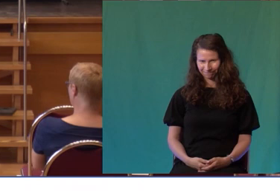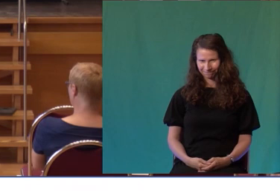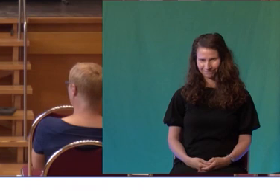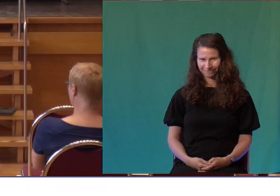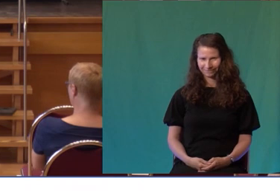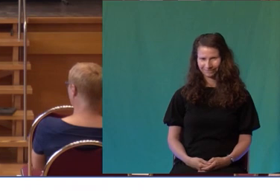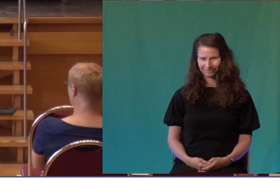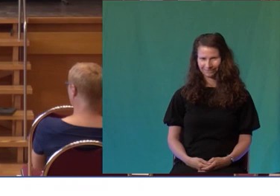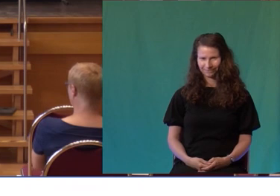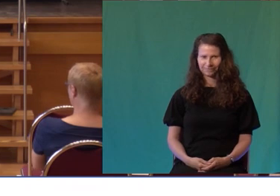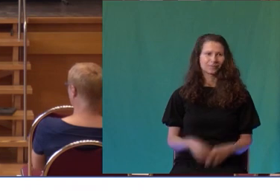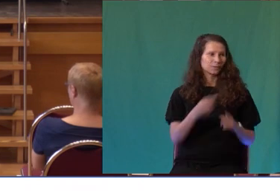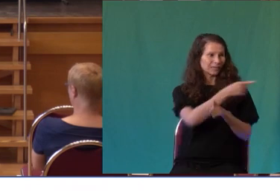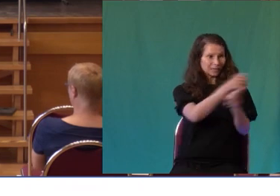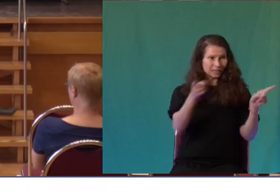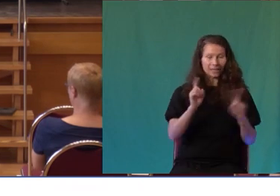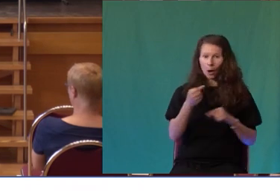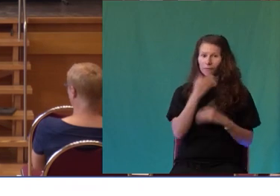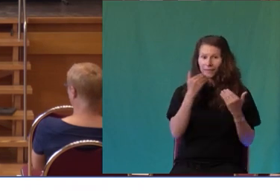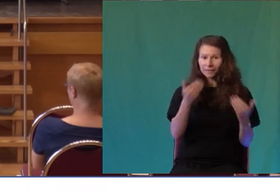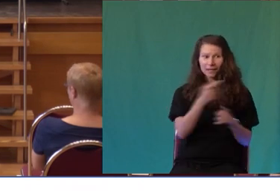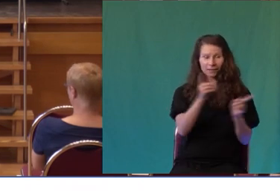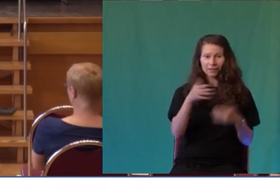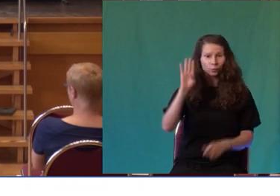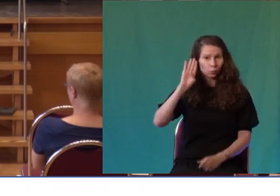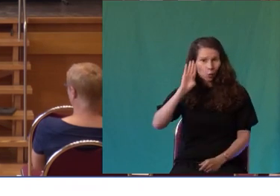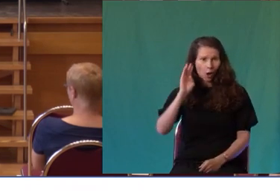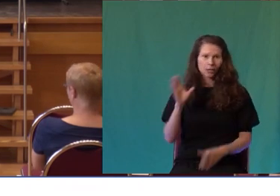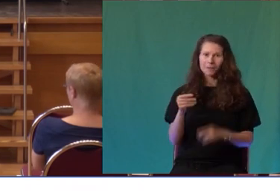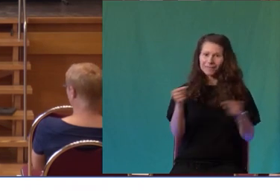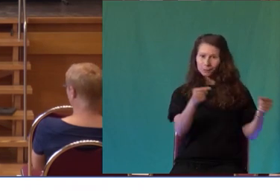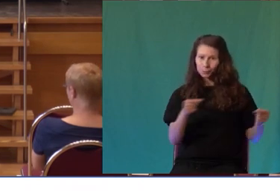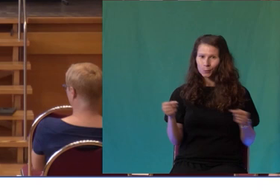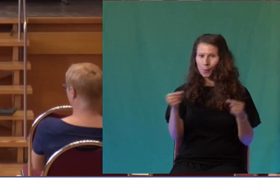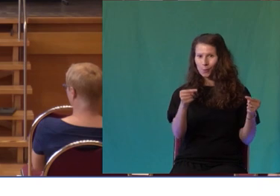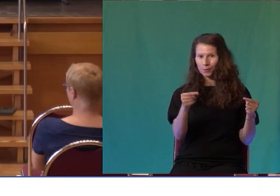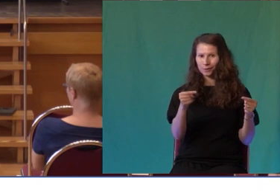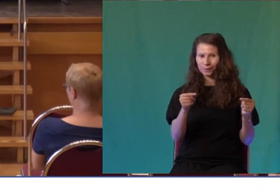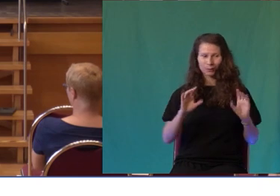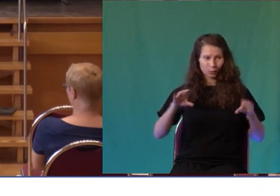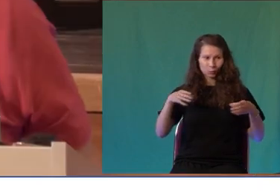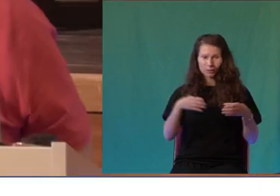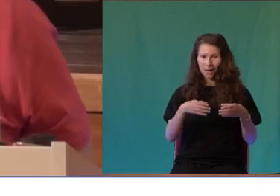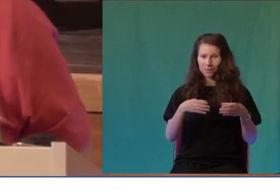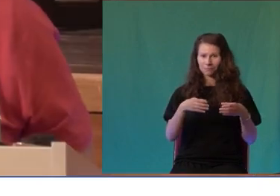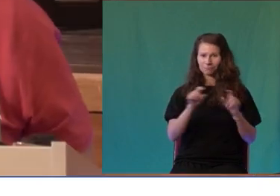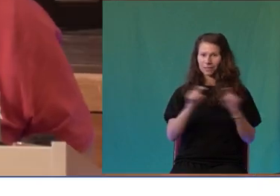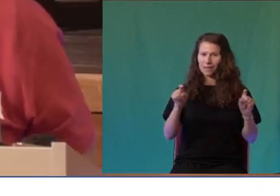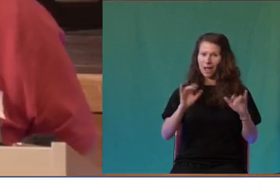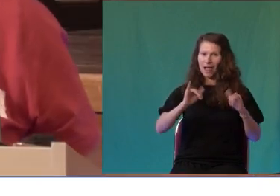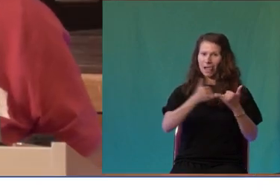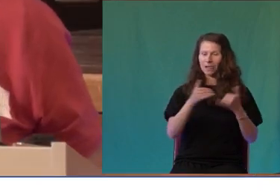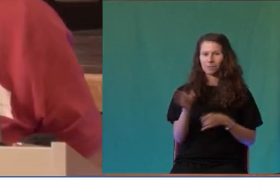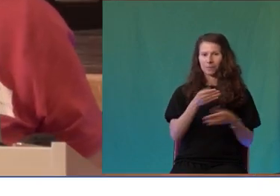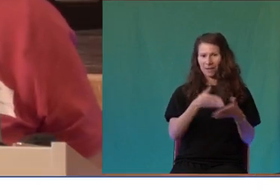ja und letztendlich auch in allen vielen Dank dass Sie uns zugehört haben dass sie mit diskutiert haben und mit uns gemeinsam auch das Thema Elternschaft mit